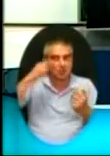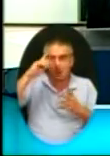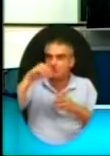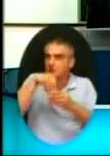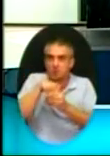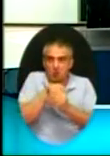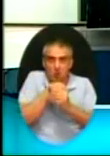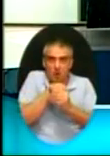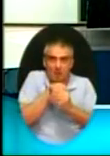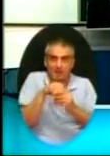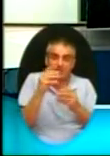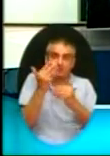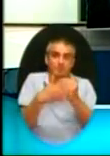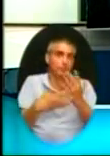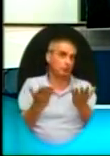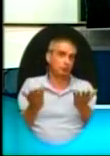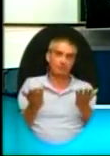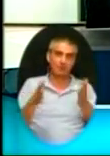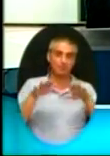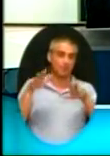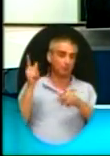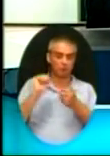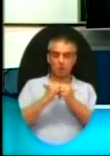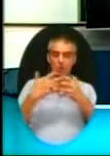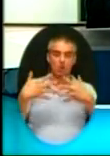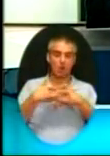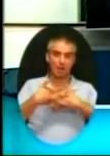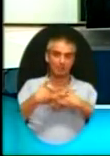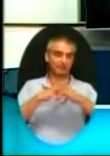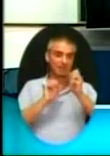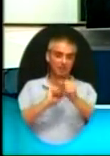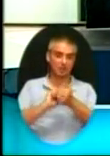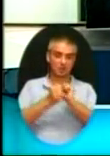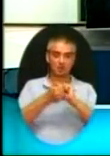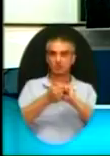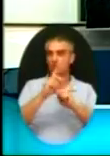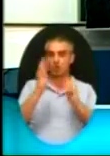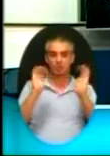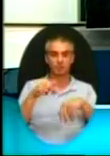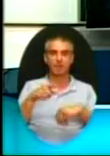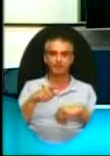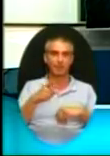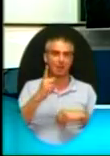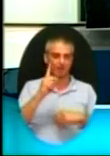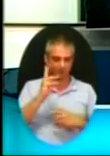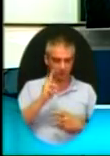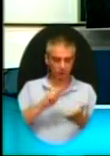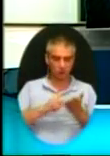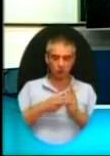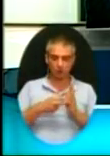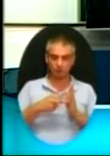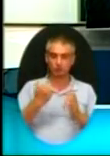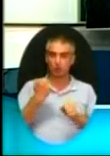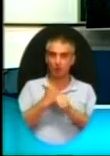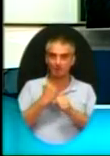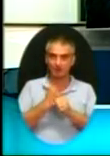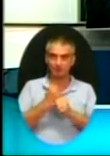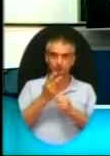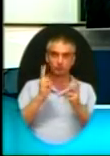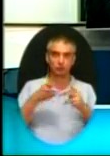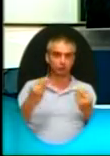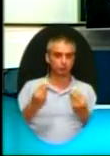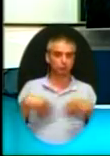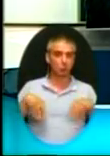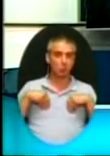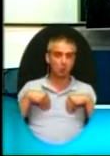מה היא כוללת, ואם בסופו של דבר הממשלה או הקואליציה תתמוך בה או תפיל אותה, אבל יש תוכנית שלום, עובדים עליה, יש